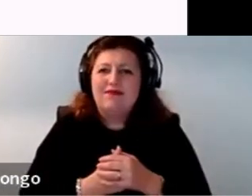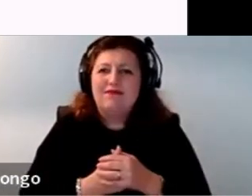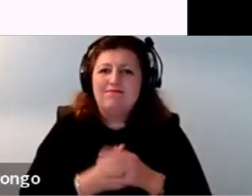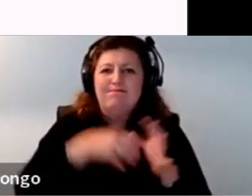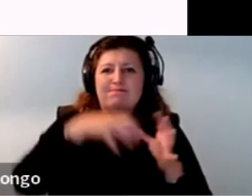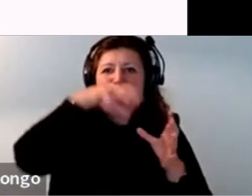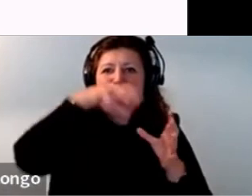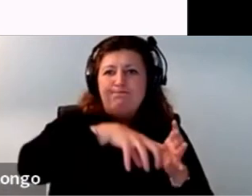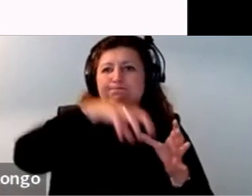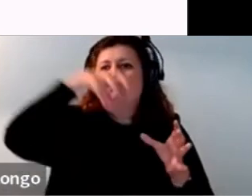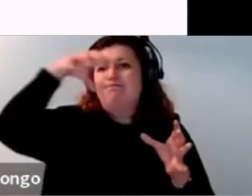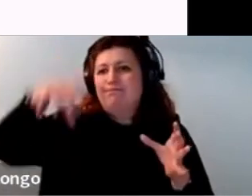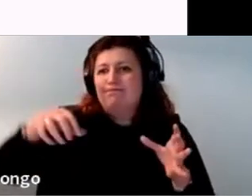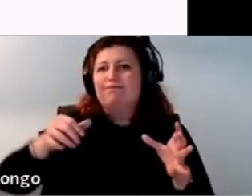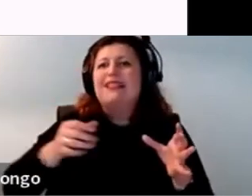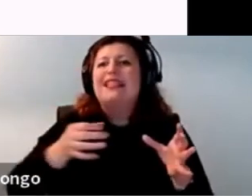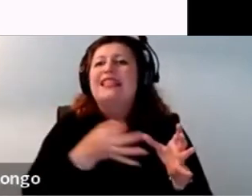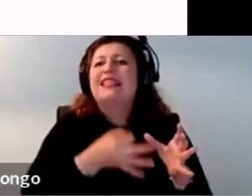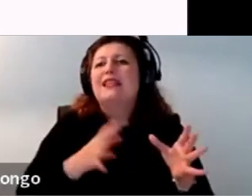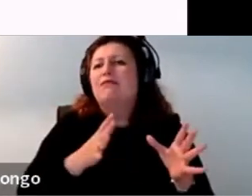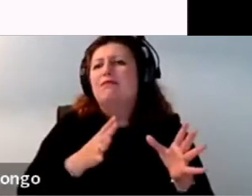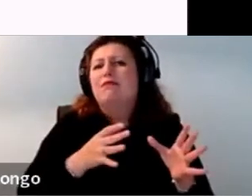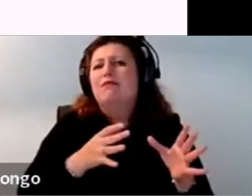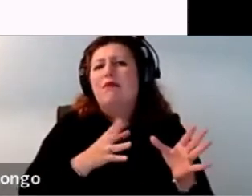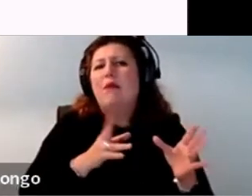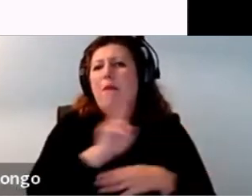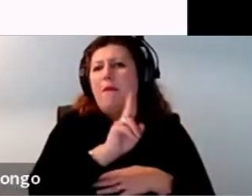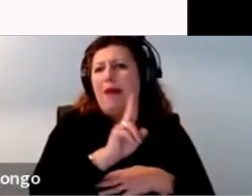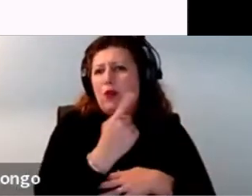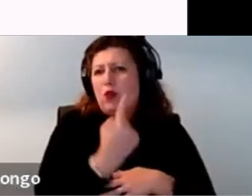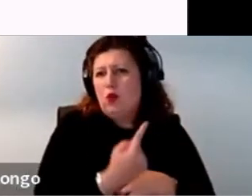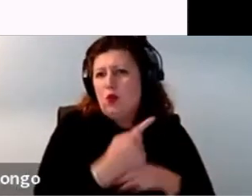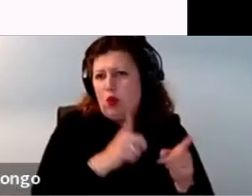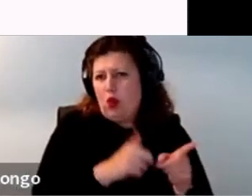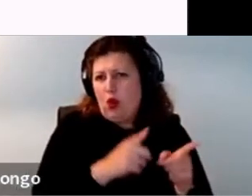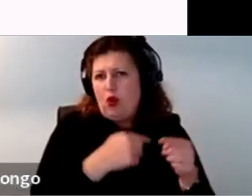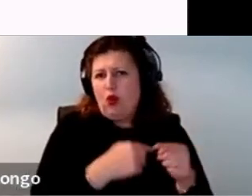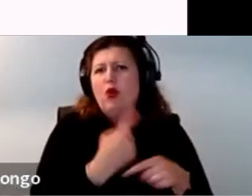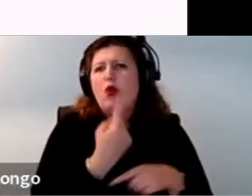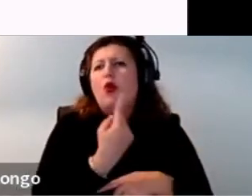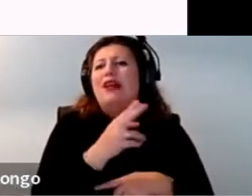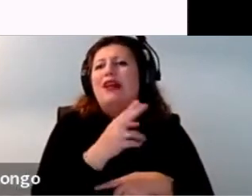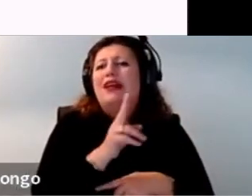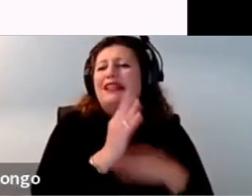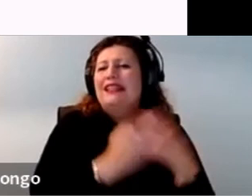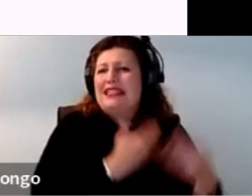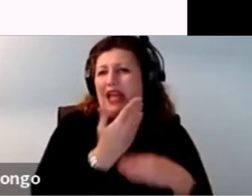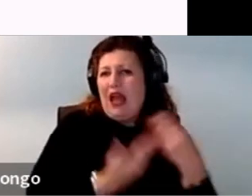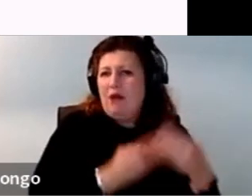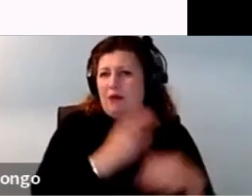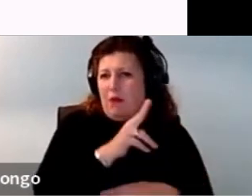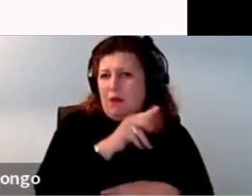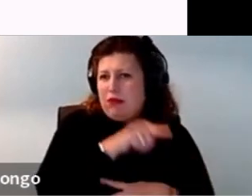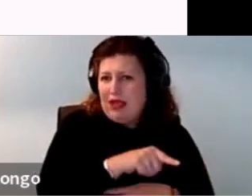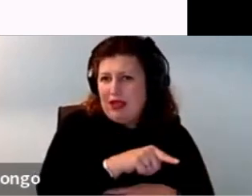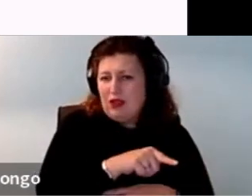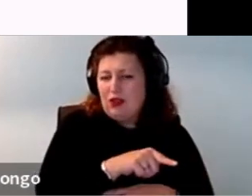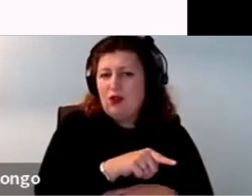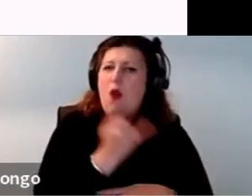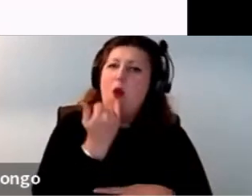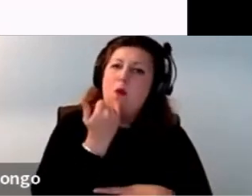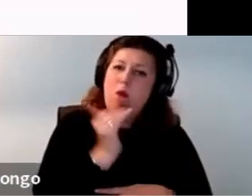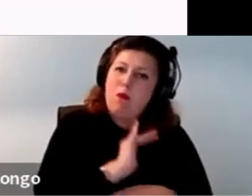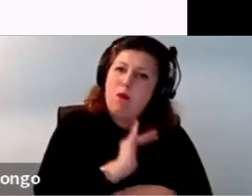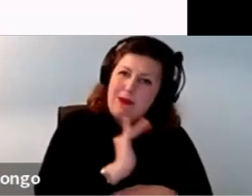stand-alone, quindi singoli, dei bagni singoli, uno per le persone con disabilità, ovviamente